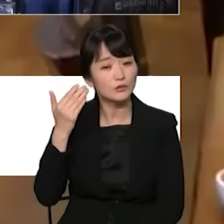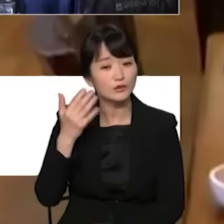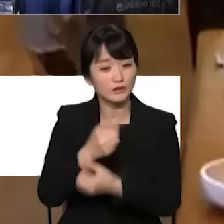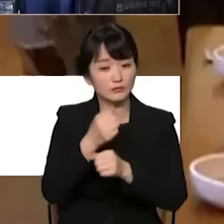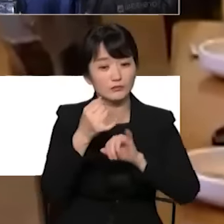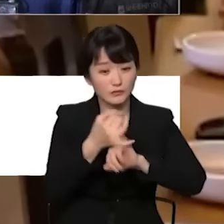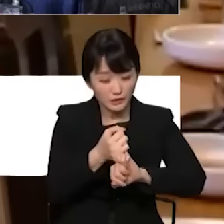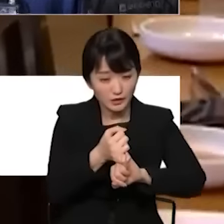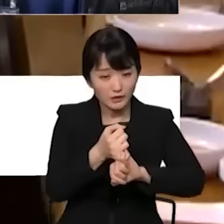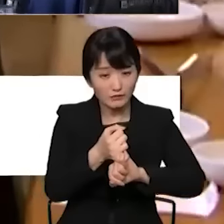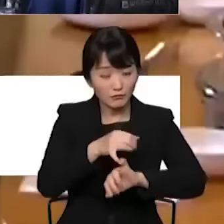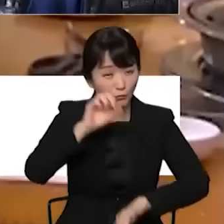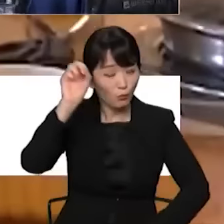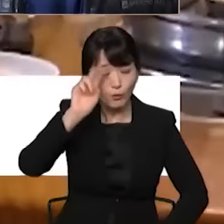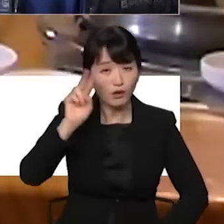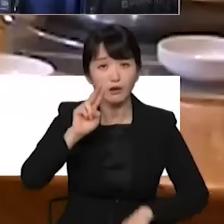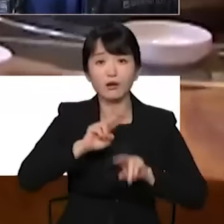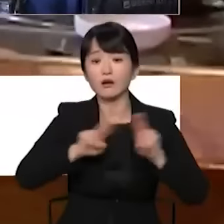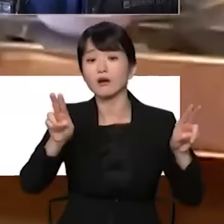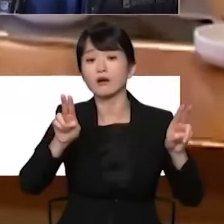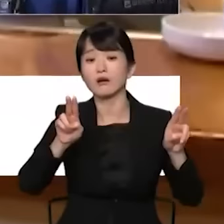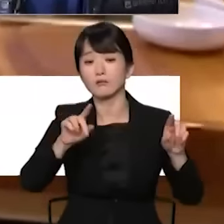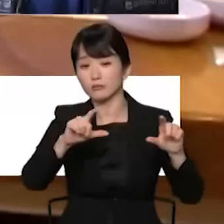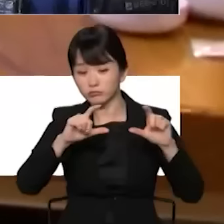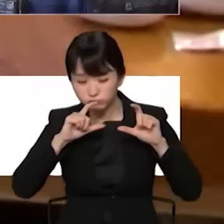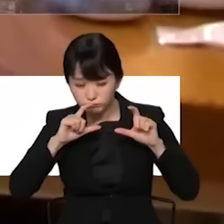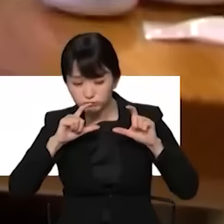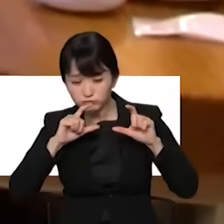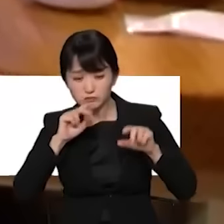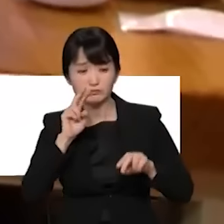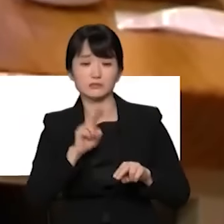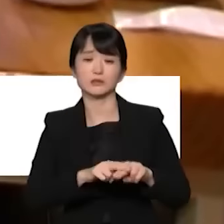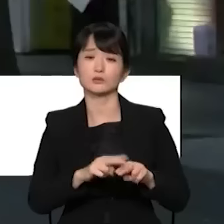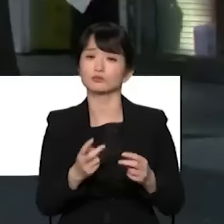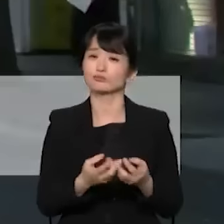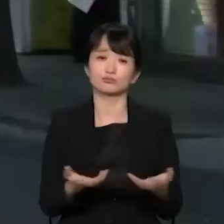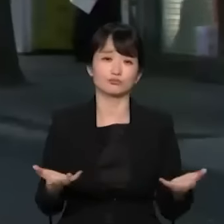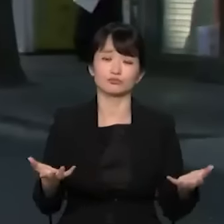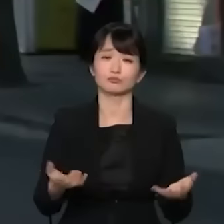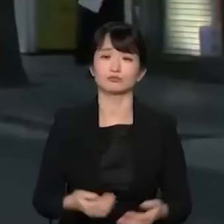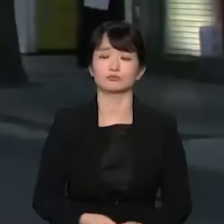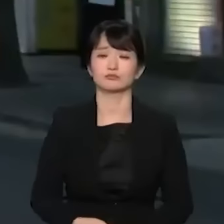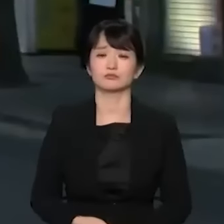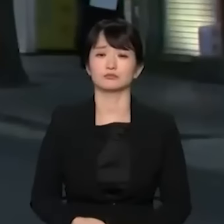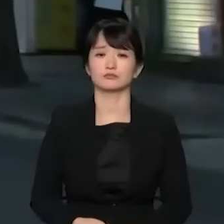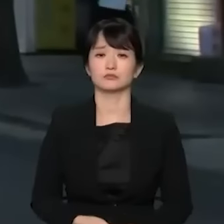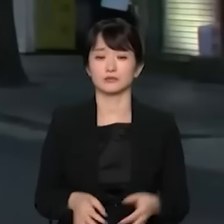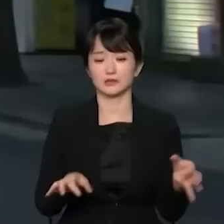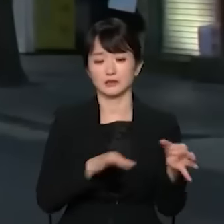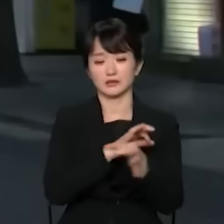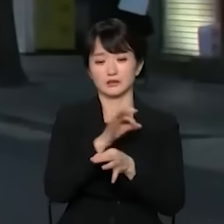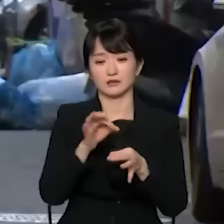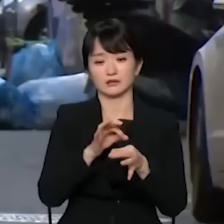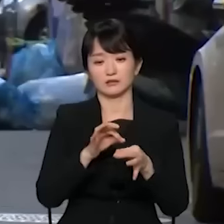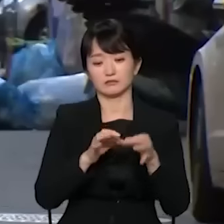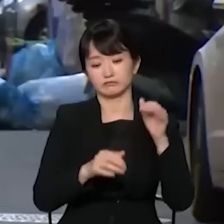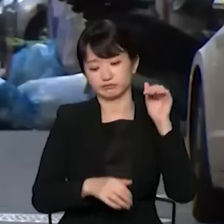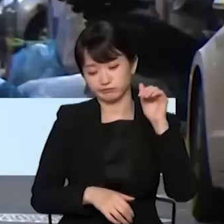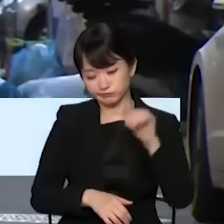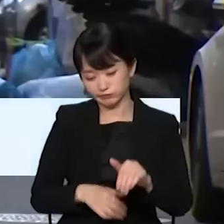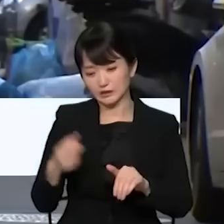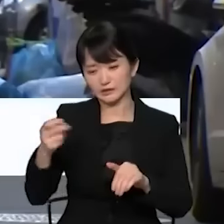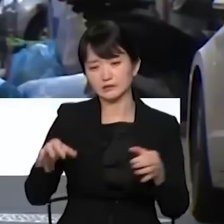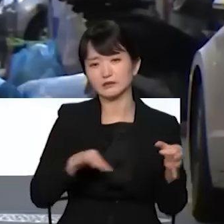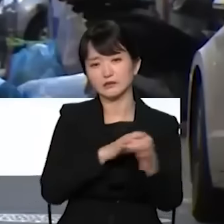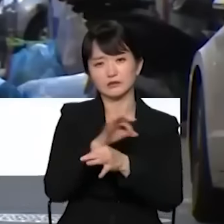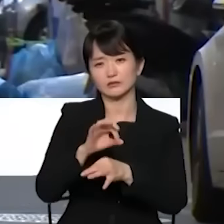예약을 받는데 갑자기 취소하면 뭐 자리 활용을 못하니까. 가뜩이나 내수가 얼어붙어 다시 경기가 침체되고